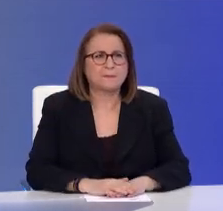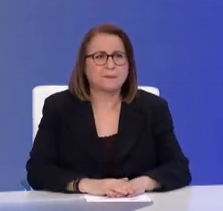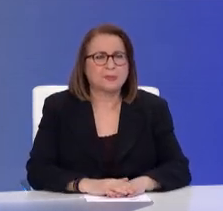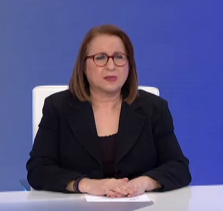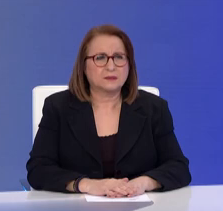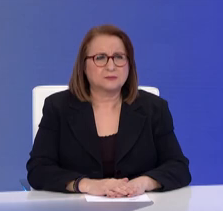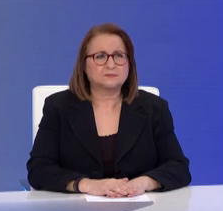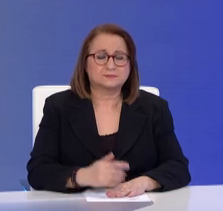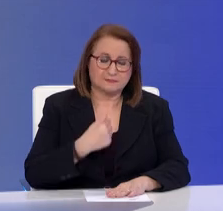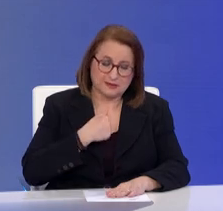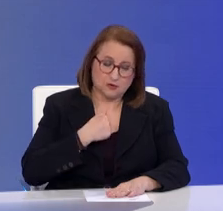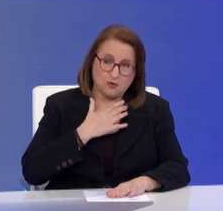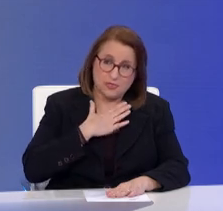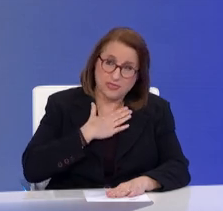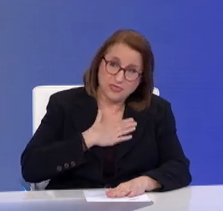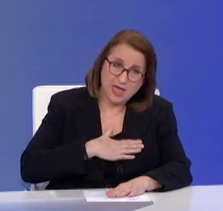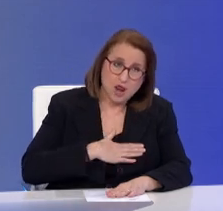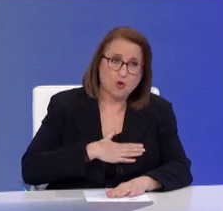Και θα ήθελα